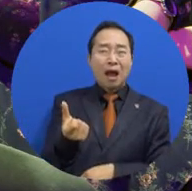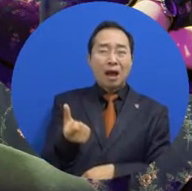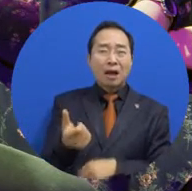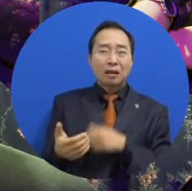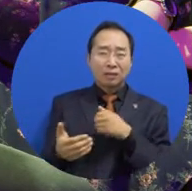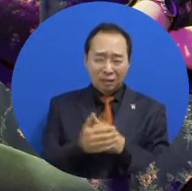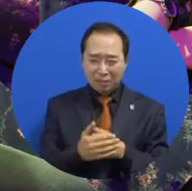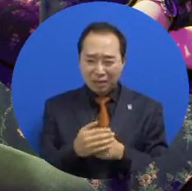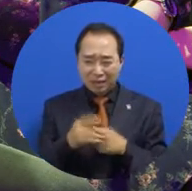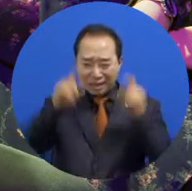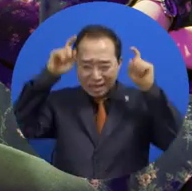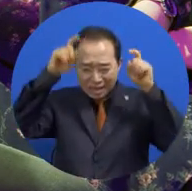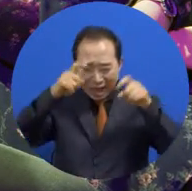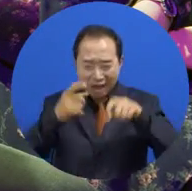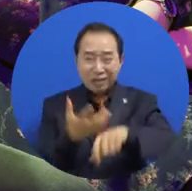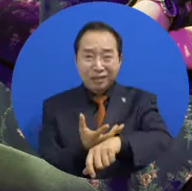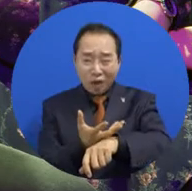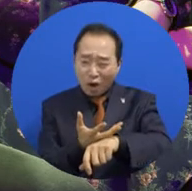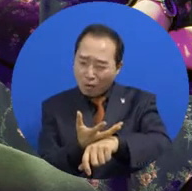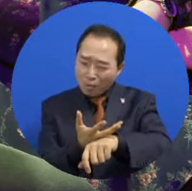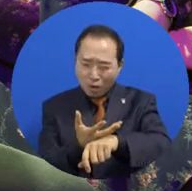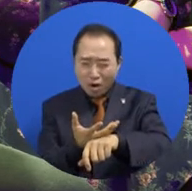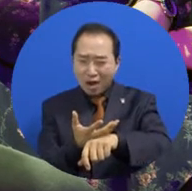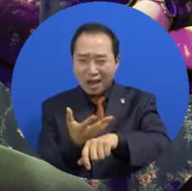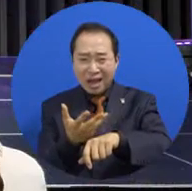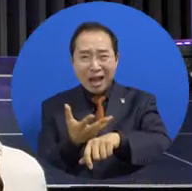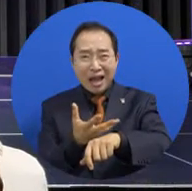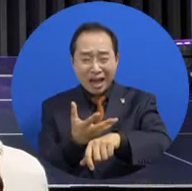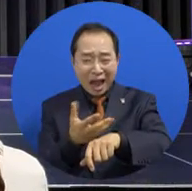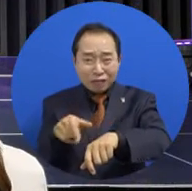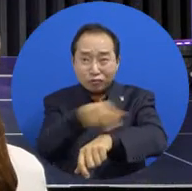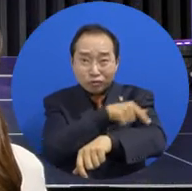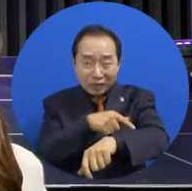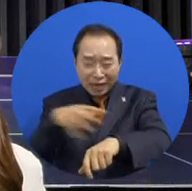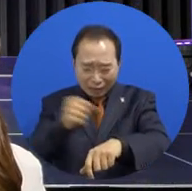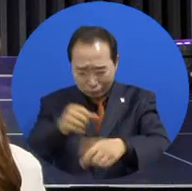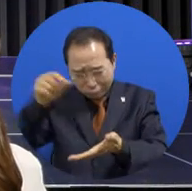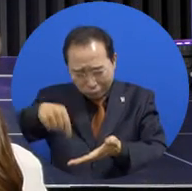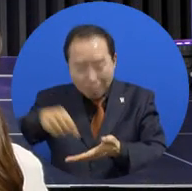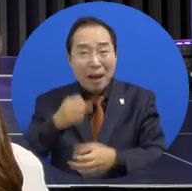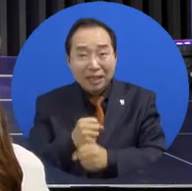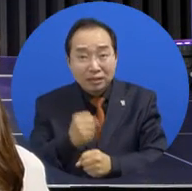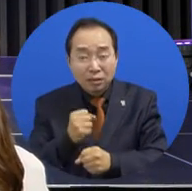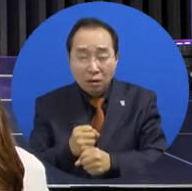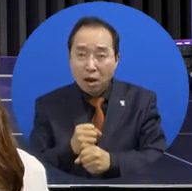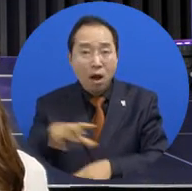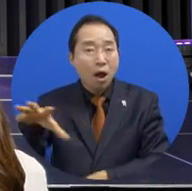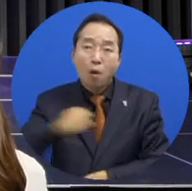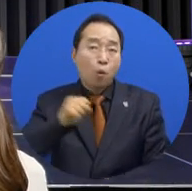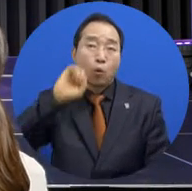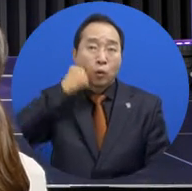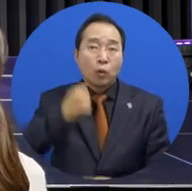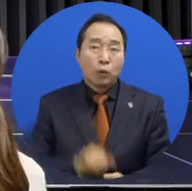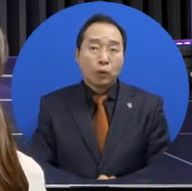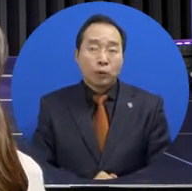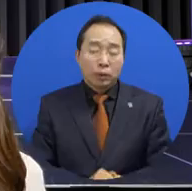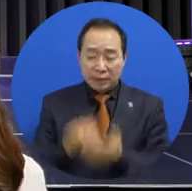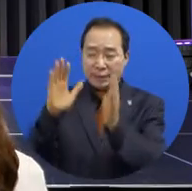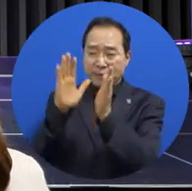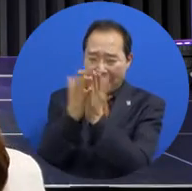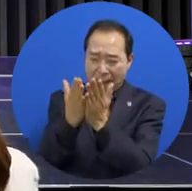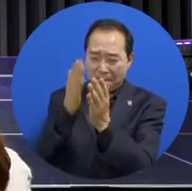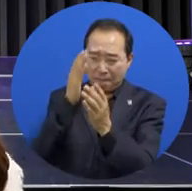나무가 인류에게 준 최고의 선물이거든요. 그러면 저 나무로 종이를 만들어서 책을